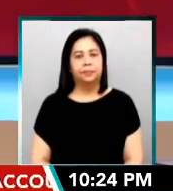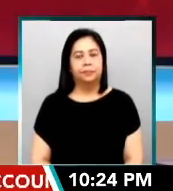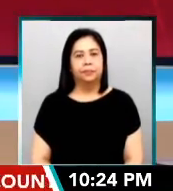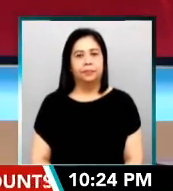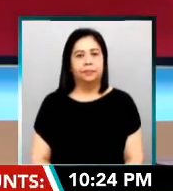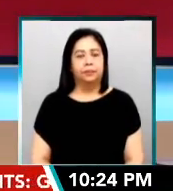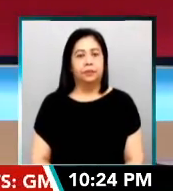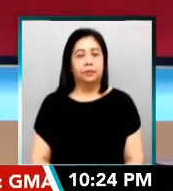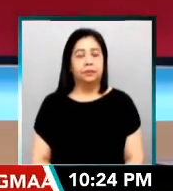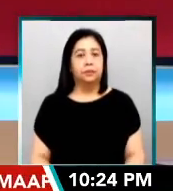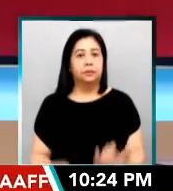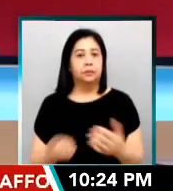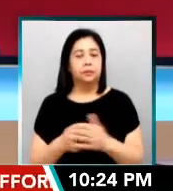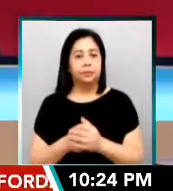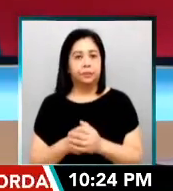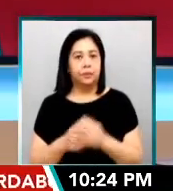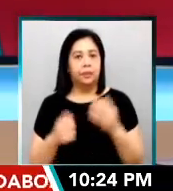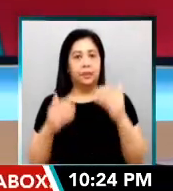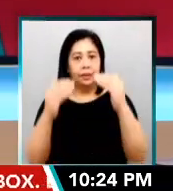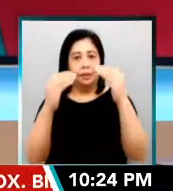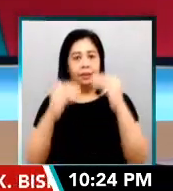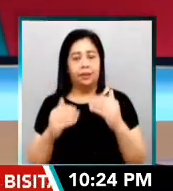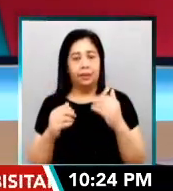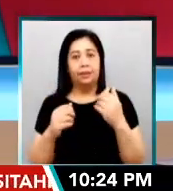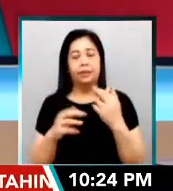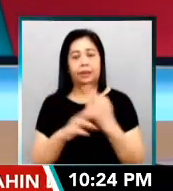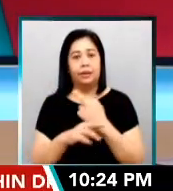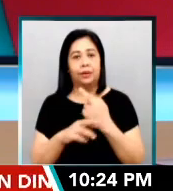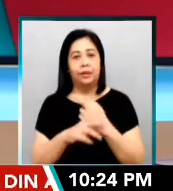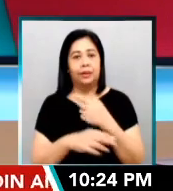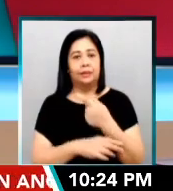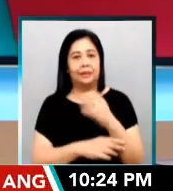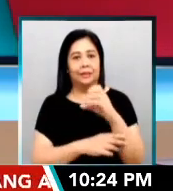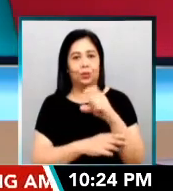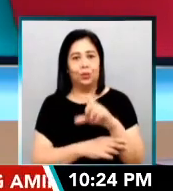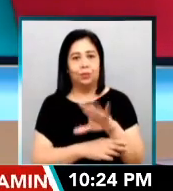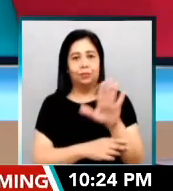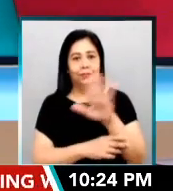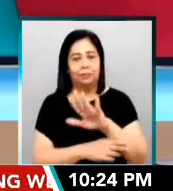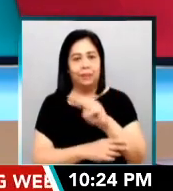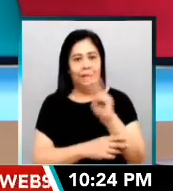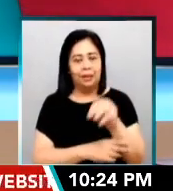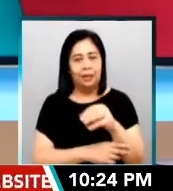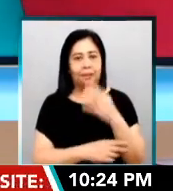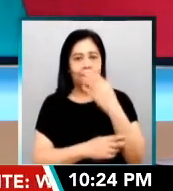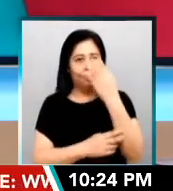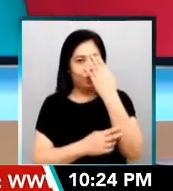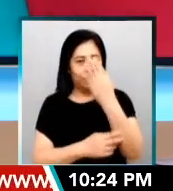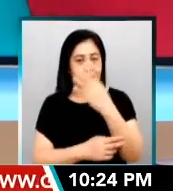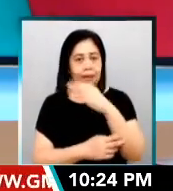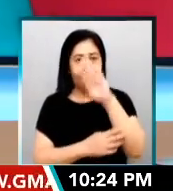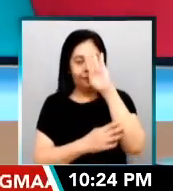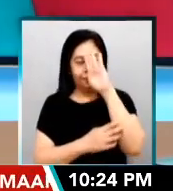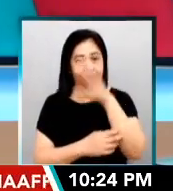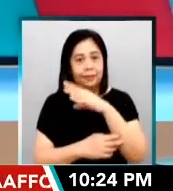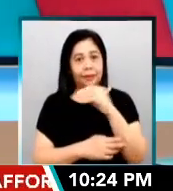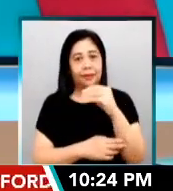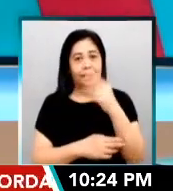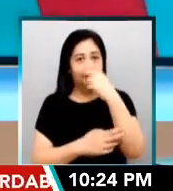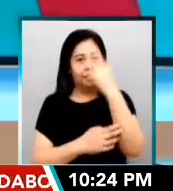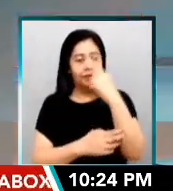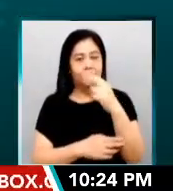Isinailalim na sa regular general community quarantine ng Metro Manila, Bulacan, Cavite at Rizal mula bukas hanggang katapusan ng